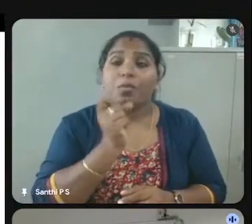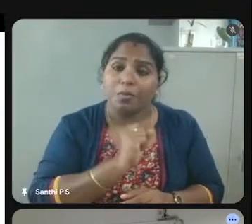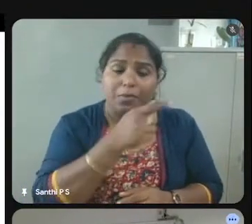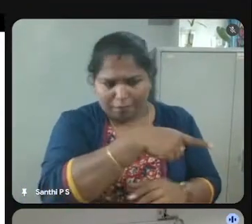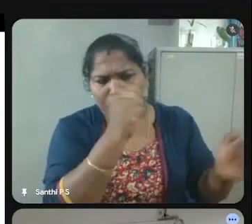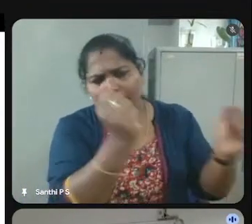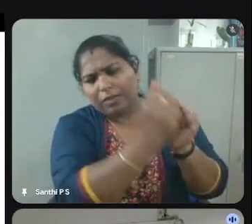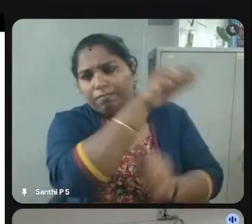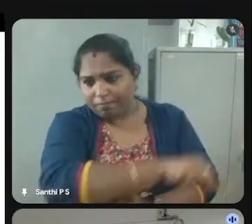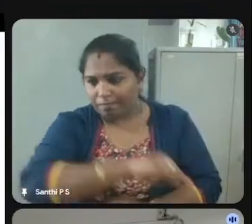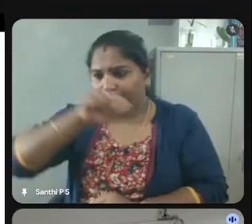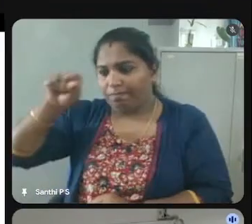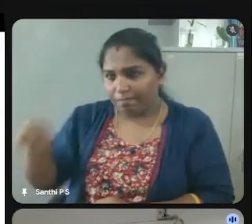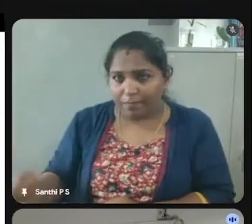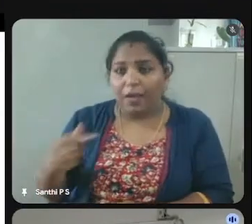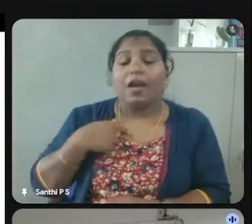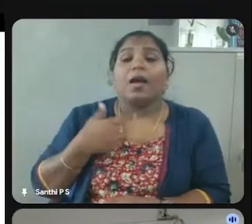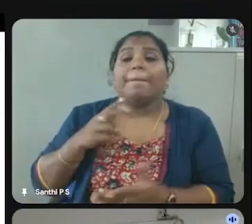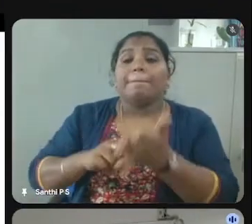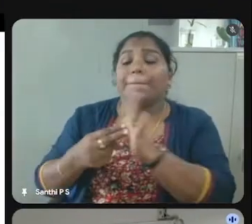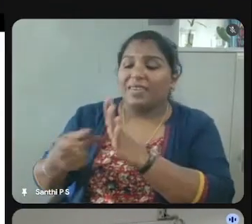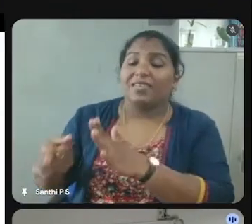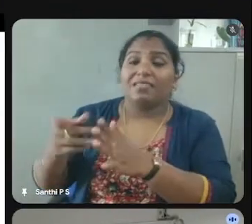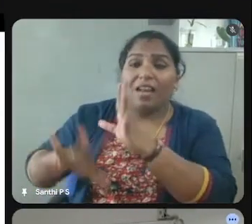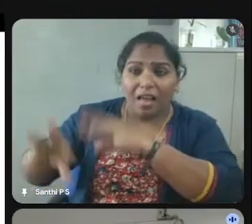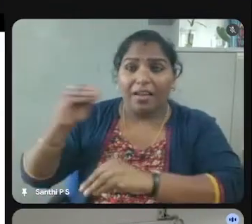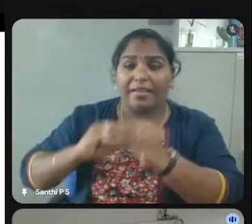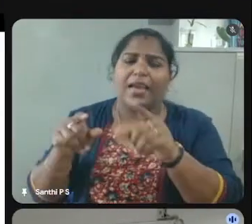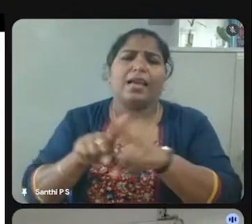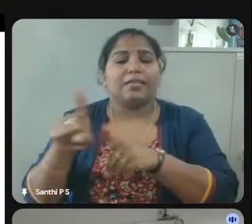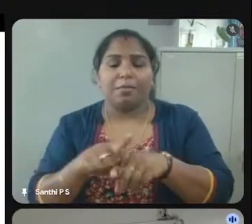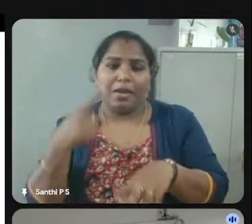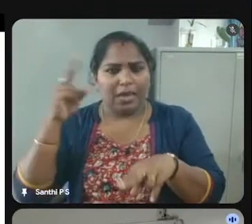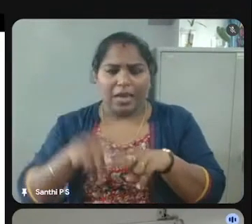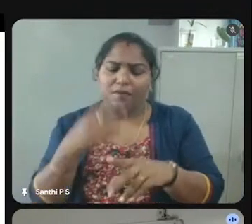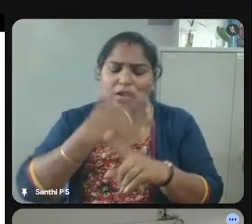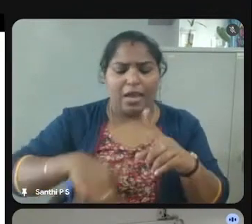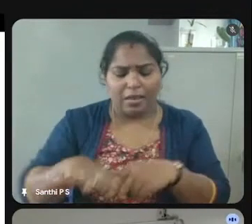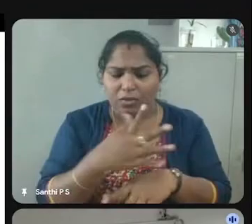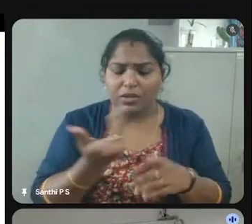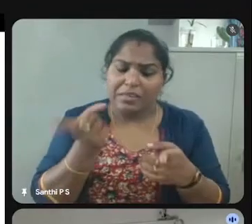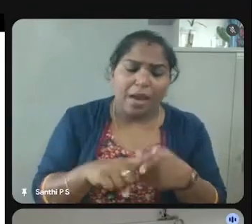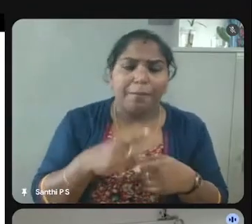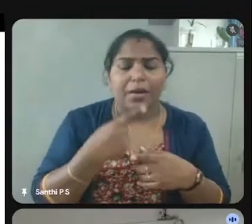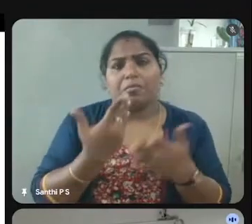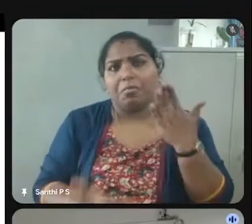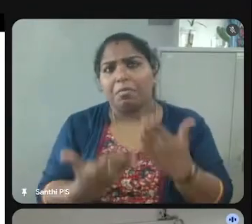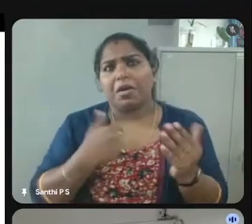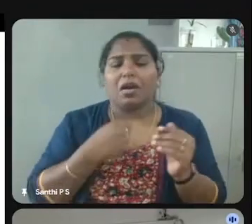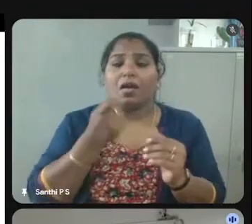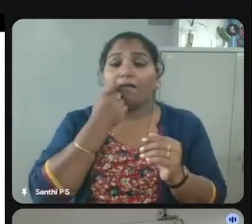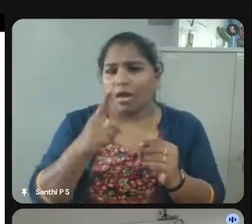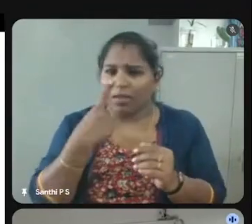കാണിച്ചു കൊടുക്കാം. അപ്പോൾ ഒരു അവസരം വരികയാണ്, ഒരു സാഹചര്യം വരികയാണ്. മനുഷ്യരാണ് നമ്മളെല്ലാവരും. എന്തെങ്കിലും ഒരു സാഹചര്യം കൊണ്ട് ഒരു കൃത്യസമയത്ത് നമുക്ക്